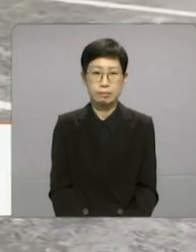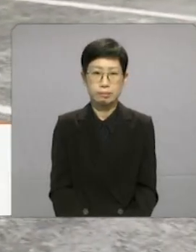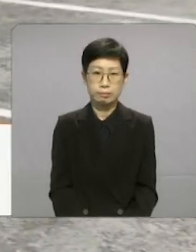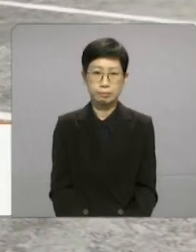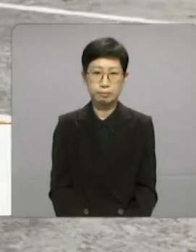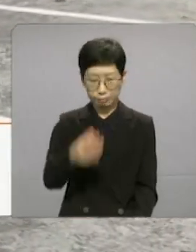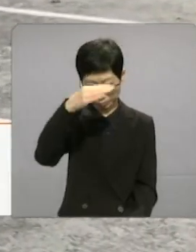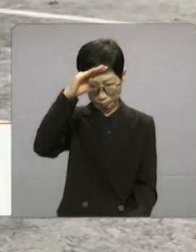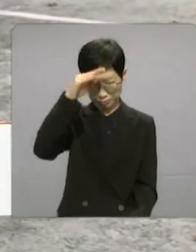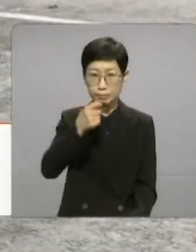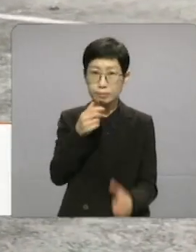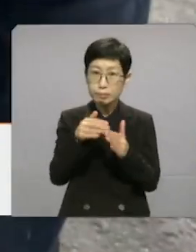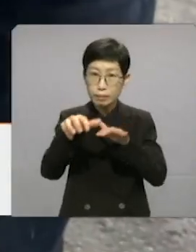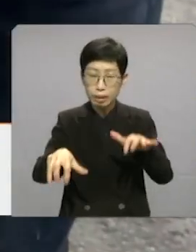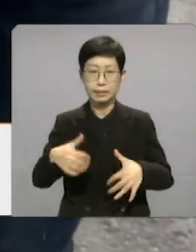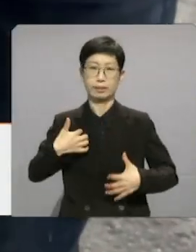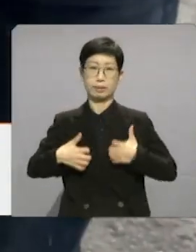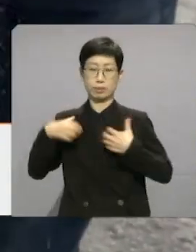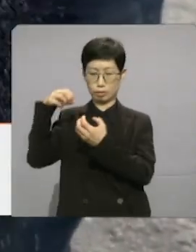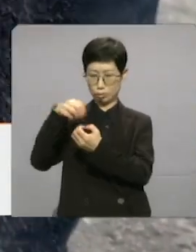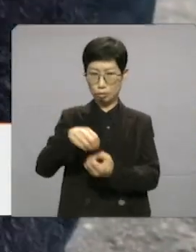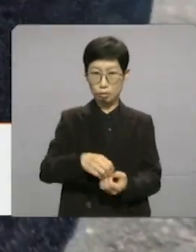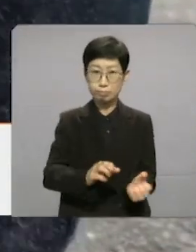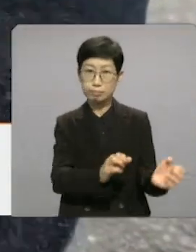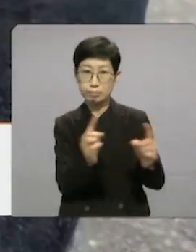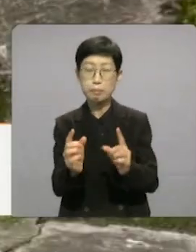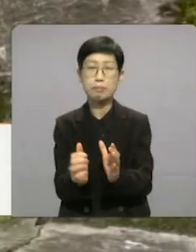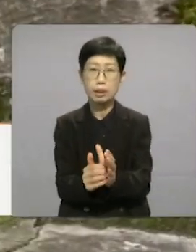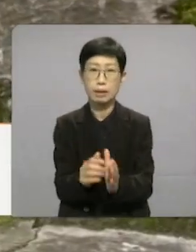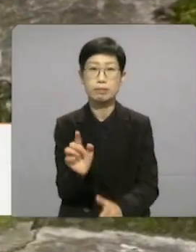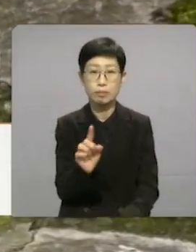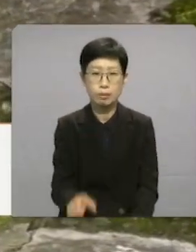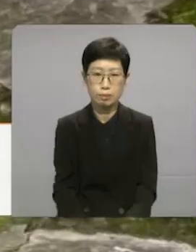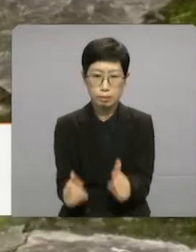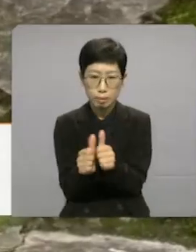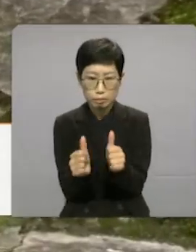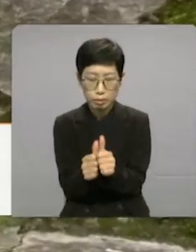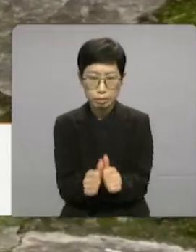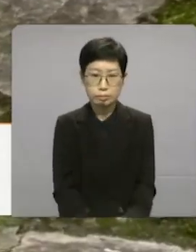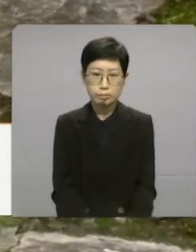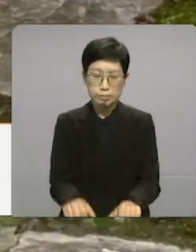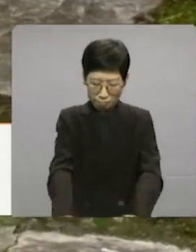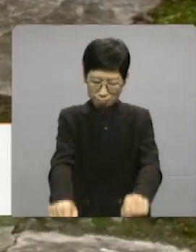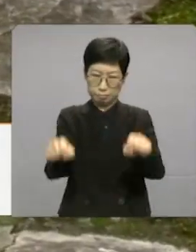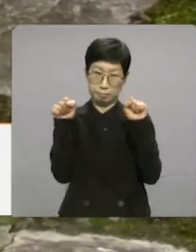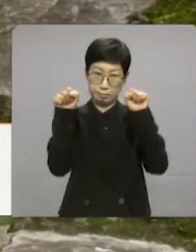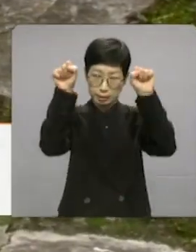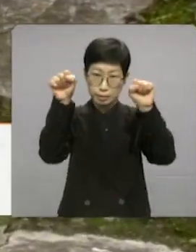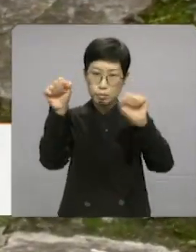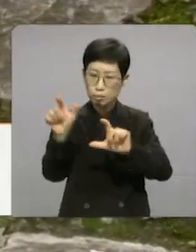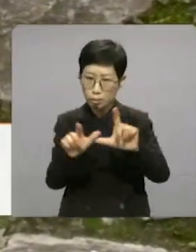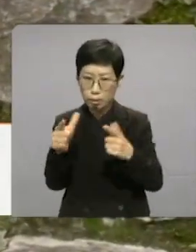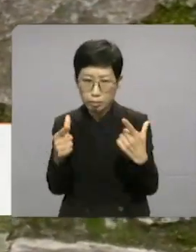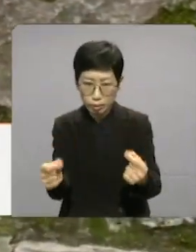아일랜드 작은 마을에서 흥미로운 전통이 부활했습니다. 한 남성이 마치 운동기구 바벨을 드는 듯